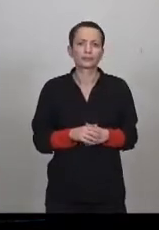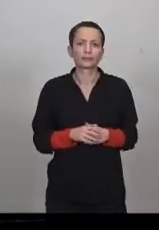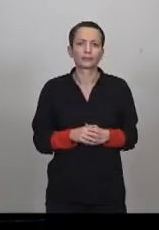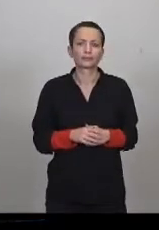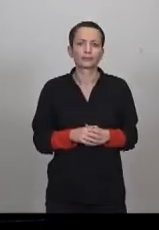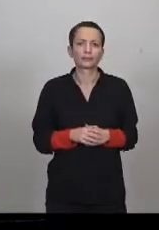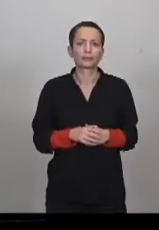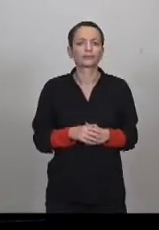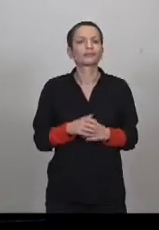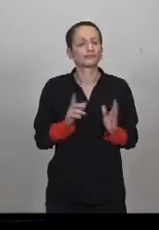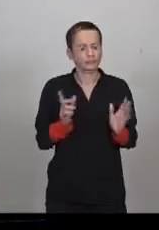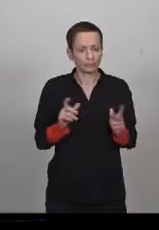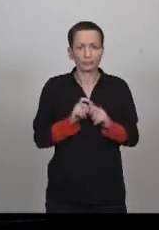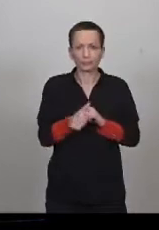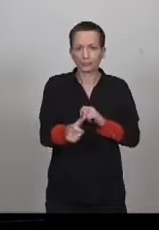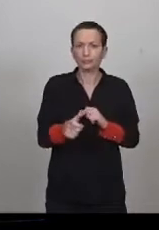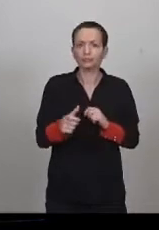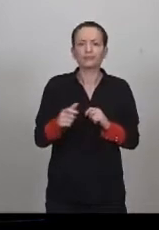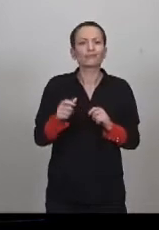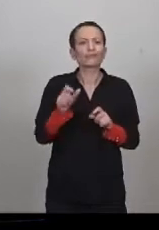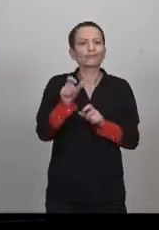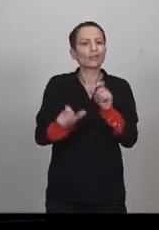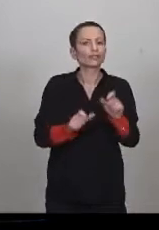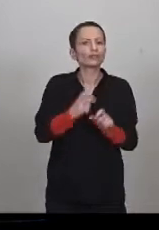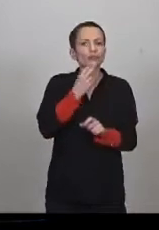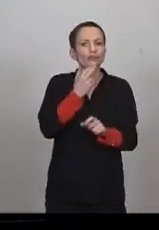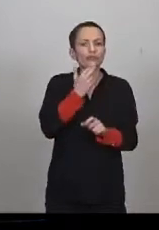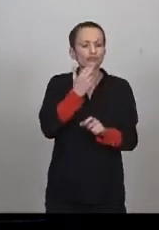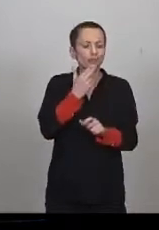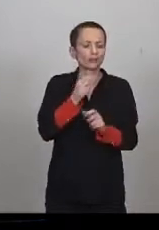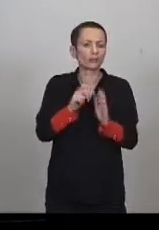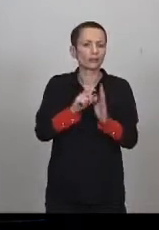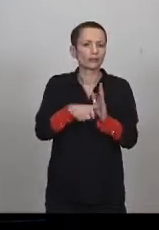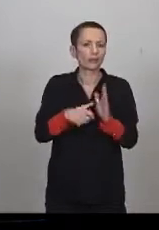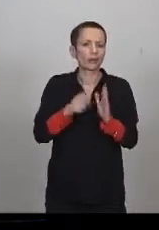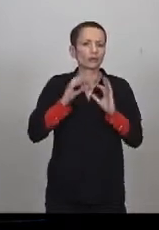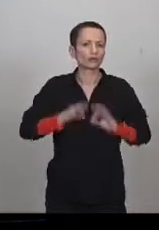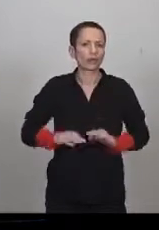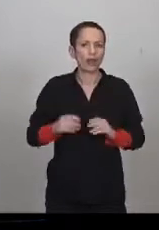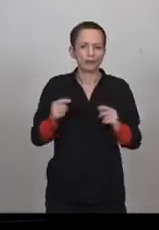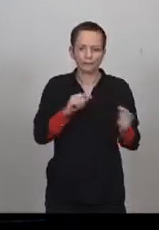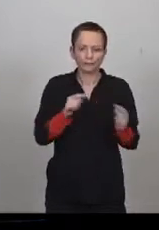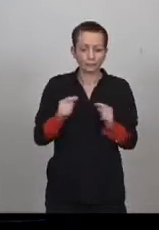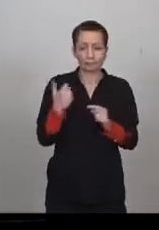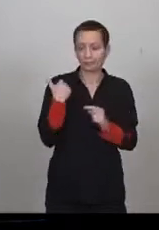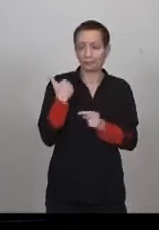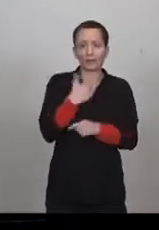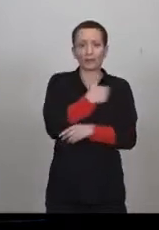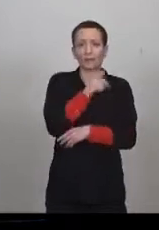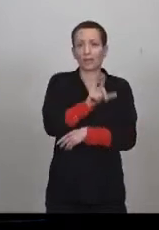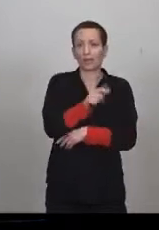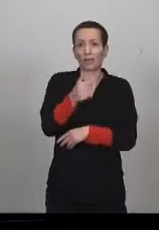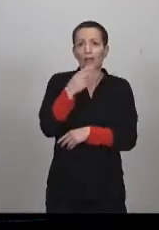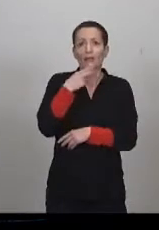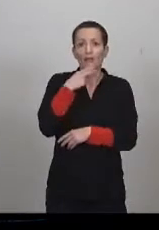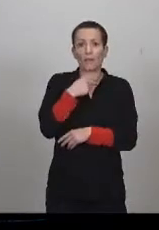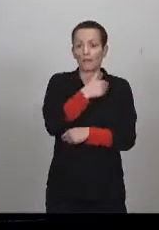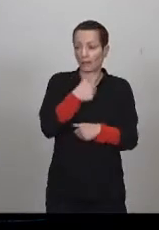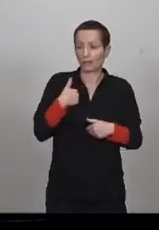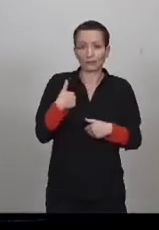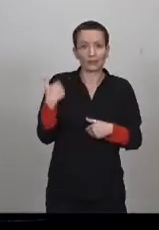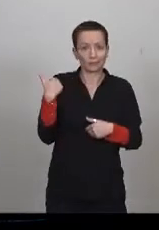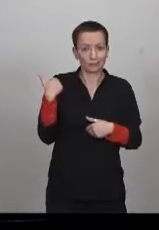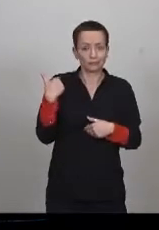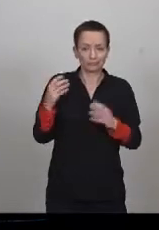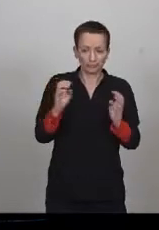À l'appui de ça, une concertation des usagers de nos restaurants scolaires s'est achevée il y a quelques jours, le 21 novembre dernier. À ce stade, nous vous